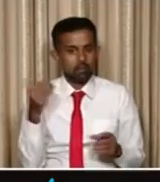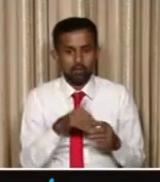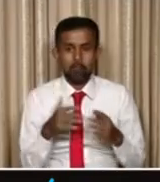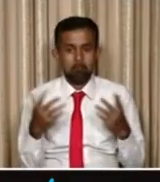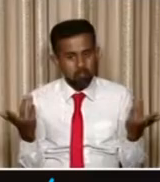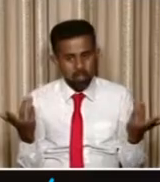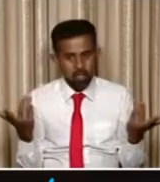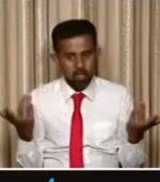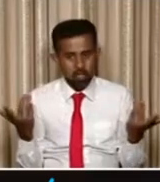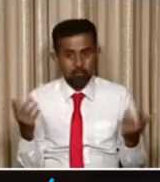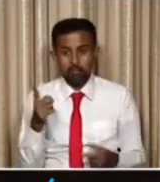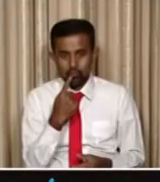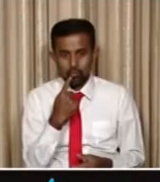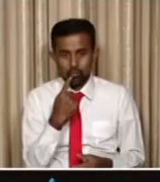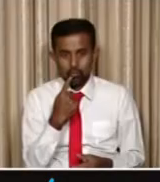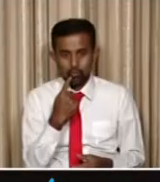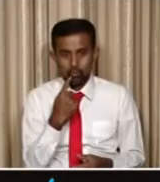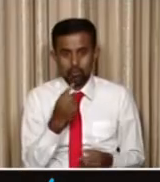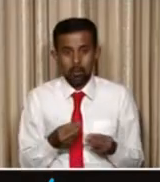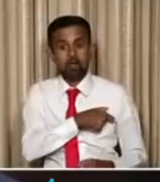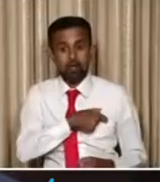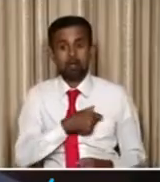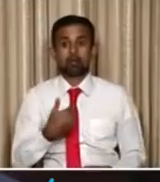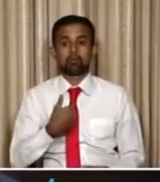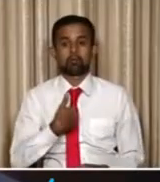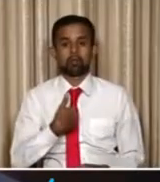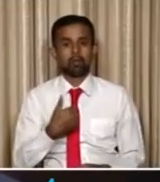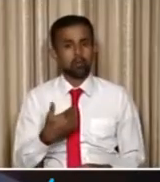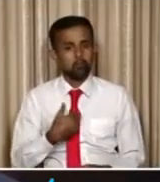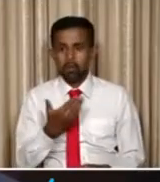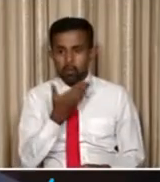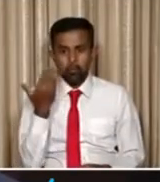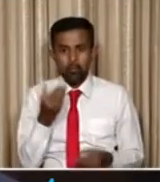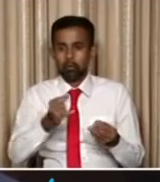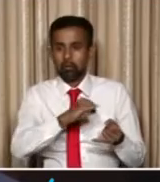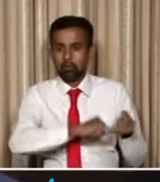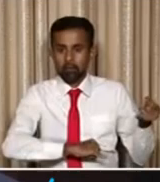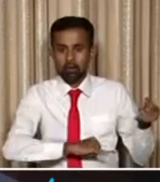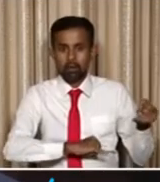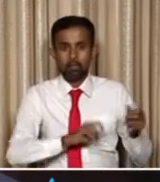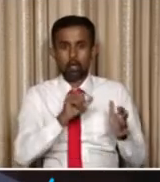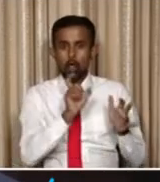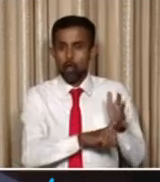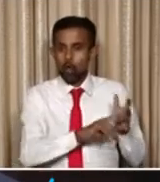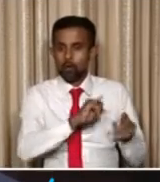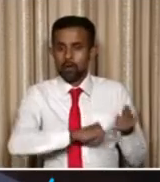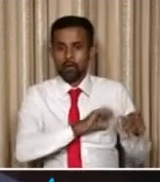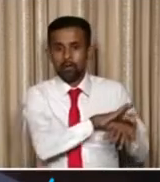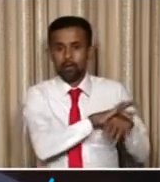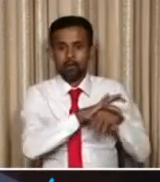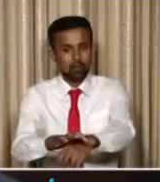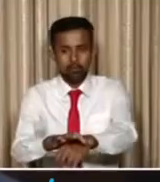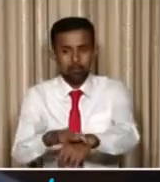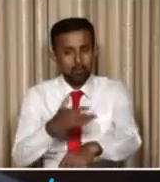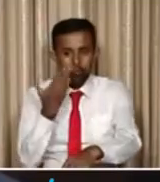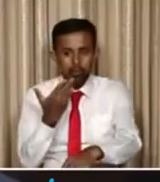නමුත් එතුමා කියලා තියනවලු එයාගේ ප්‍රවෘත්ති ලේකම් කියලා. එයා මටත් පුළුවන්ද ප්‍රවෘත්ති ලේකම් සම්බන්ධීකරණ ලේකම් අරගෙන කන්සල්ටටිව් කමිටිස්